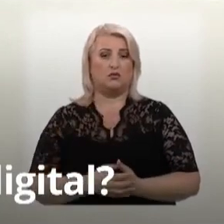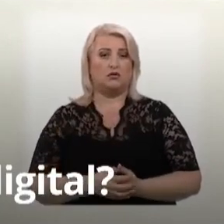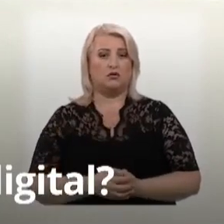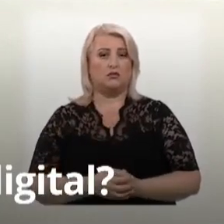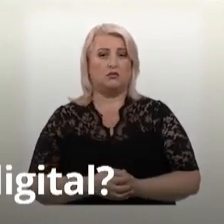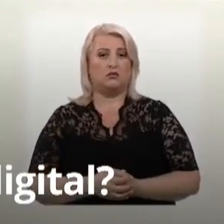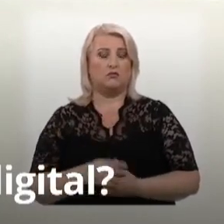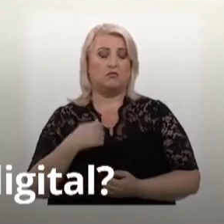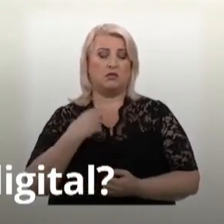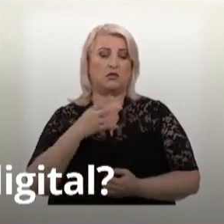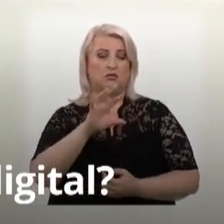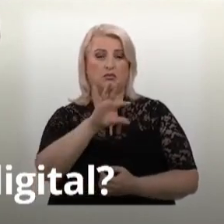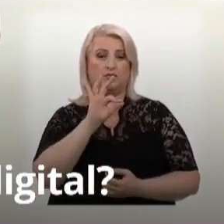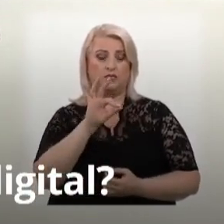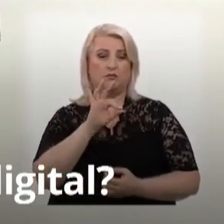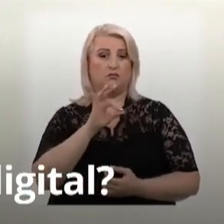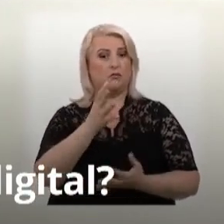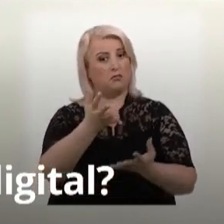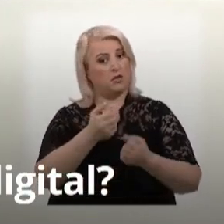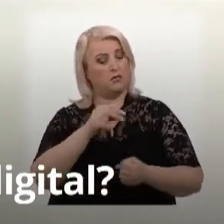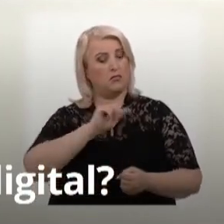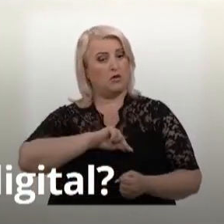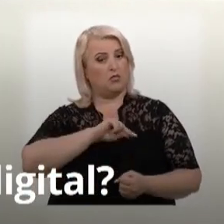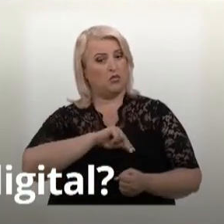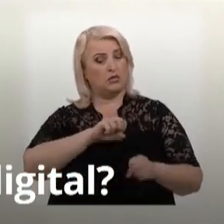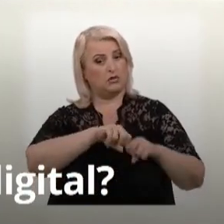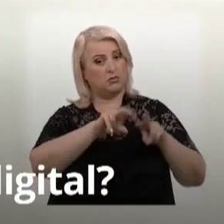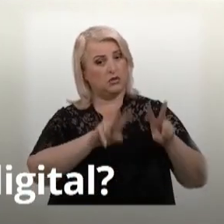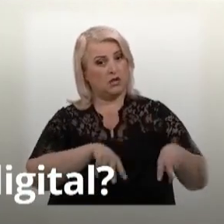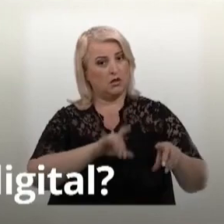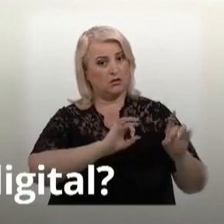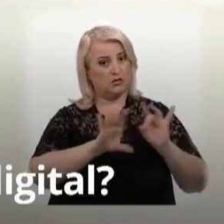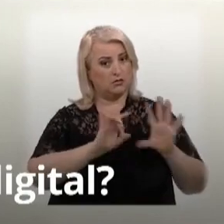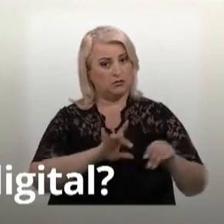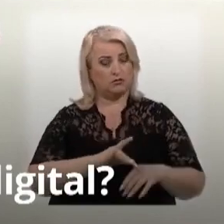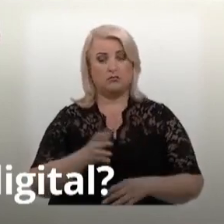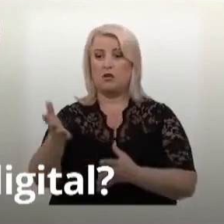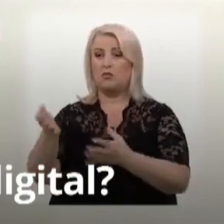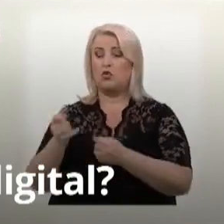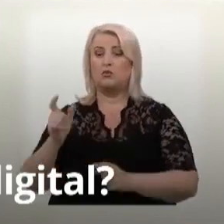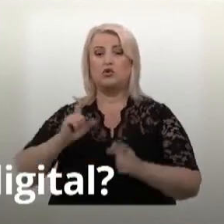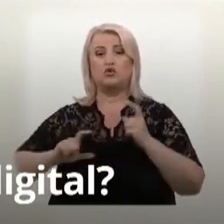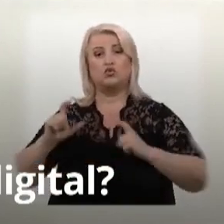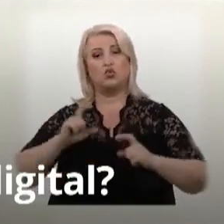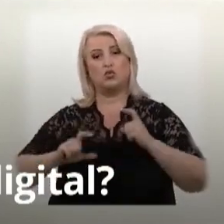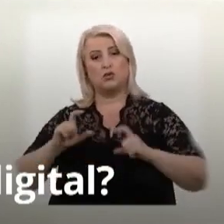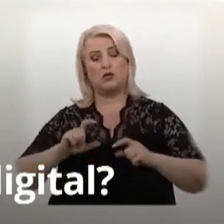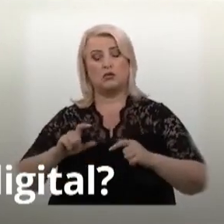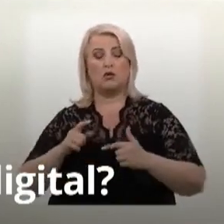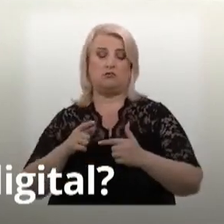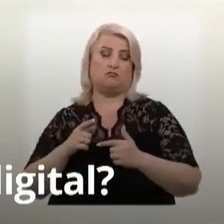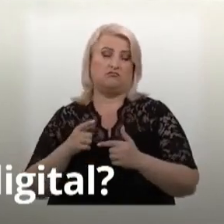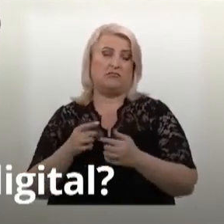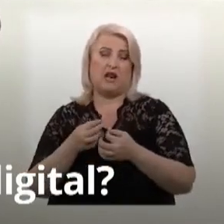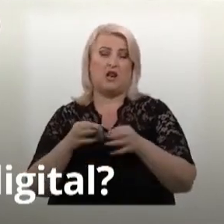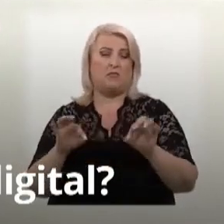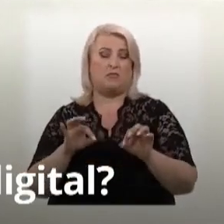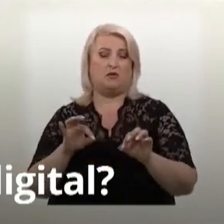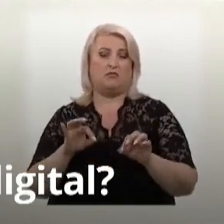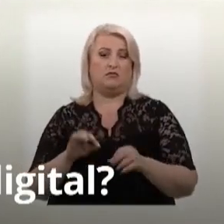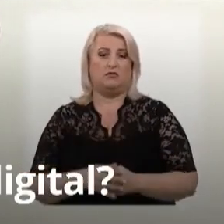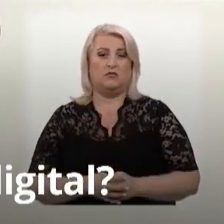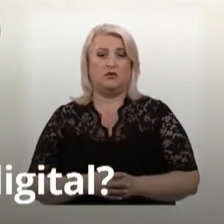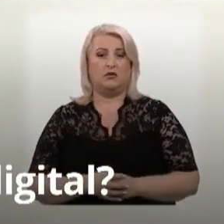adică noi trebuie să alegem angajăm specialiști în marketing luăm student sau persoane liber profesioniști un freelancer